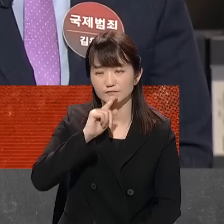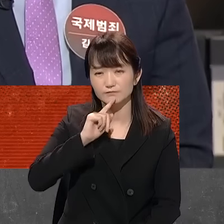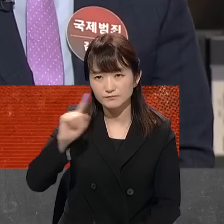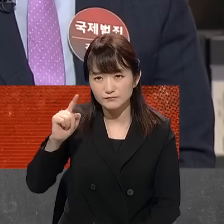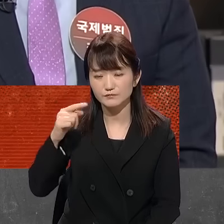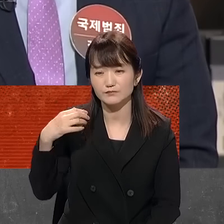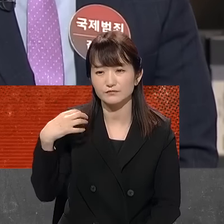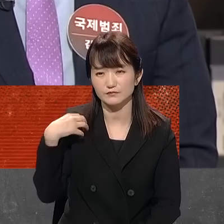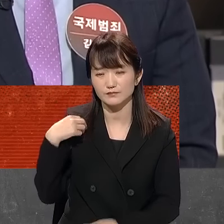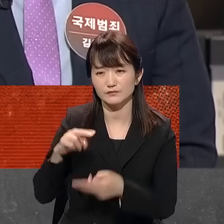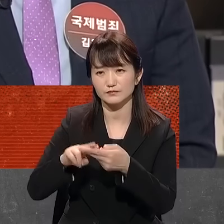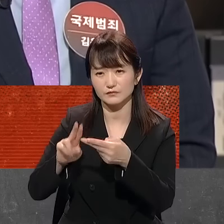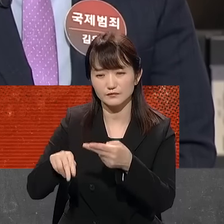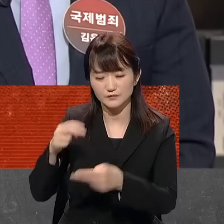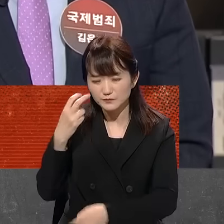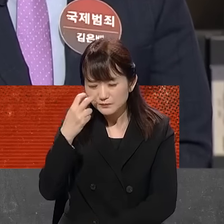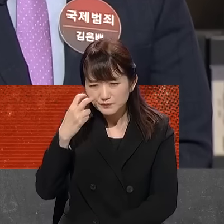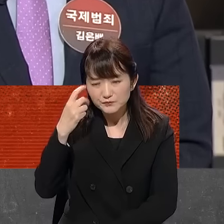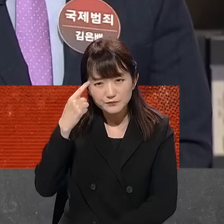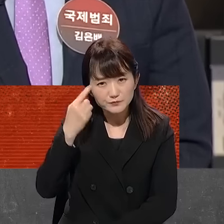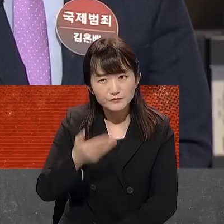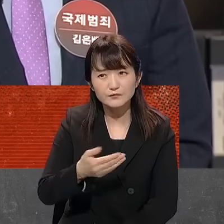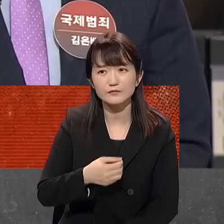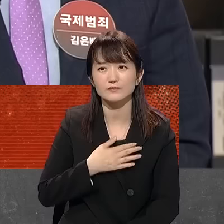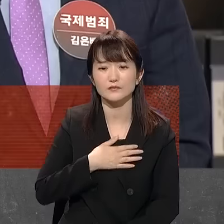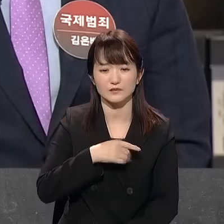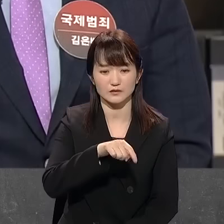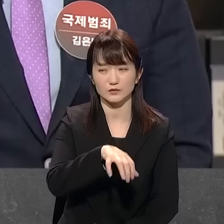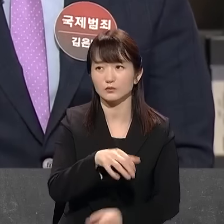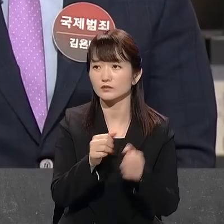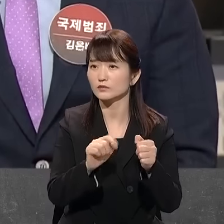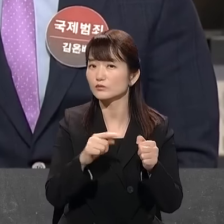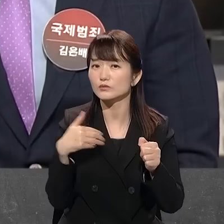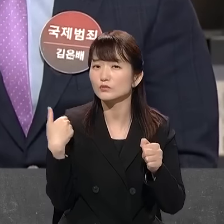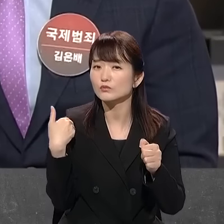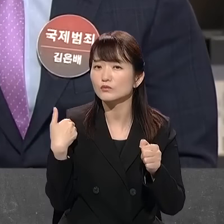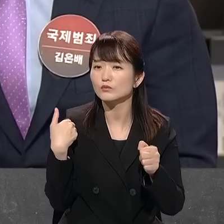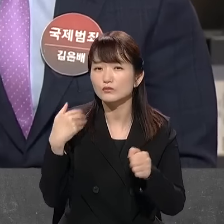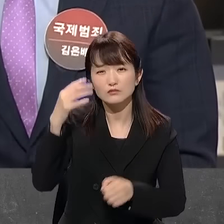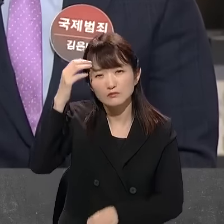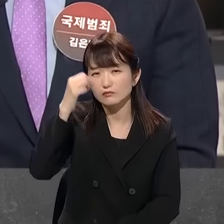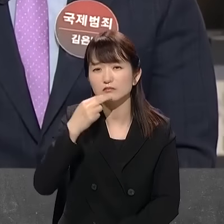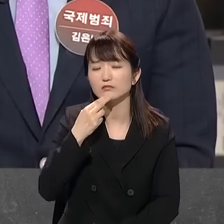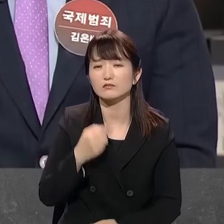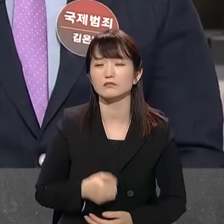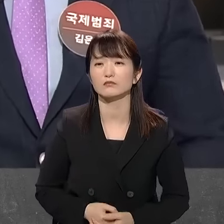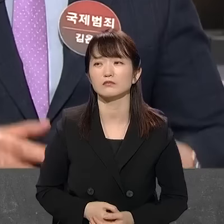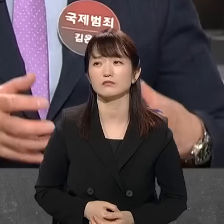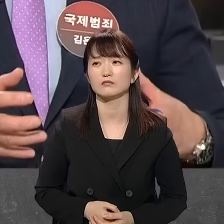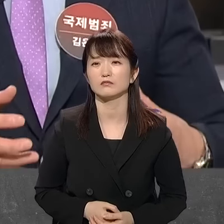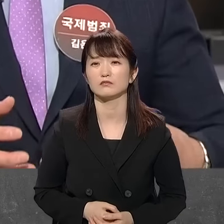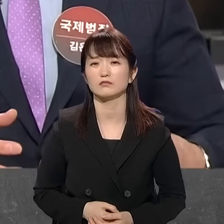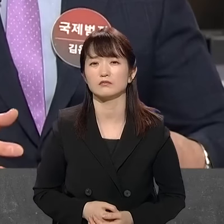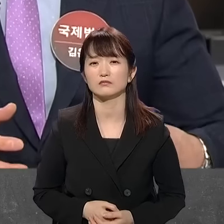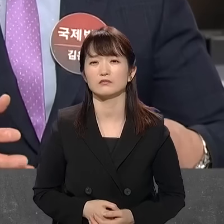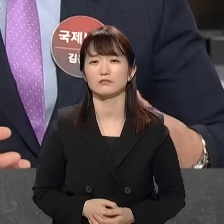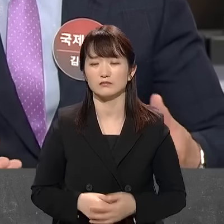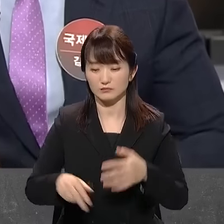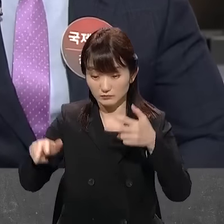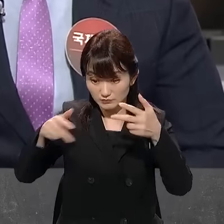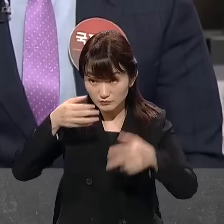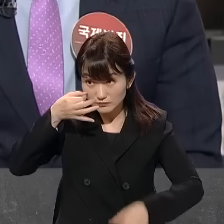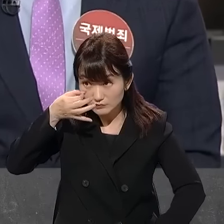조사를 하는데 물어보니까 내가 왜 여기는지 모르겠어요 기억이 안 난다고 말했단 말입니다 그래서 담당형사가 CCTV